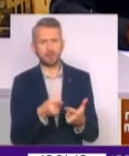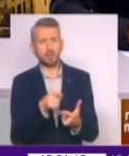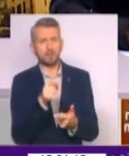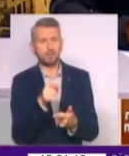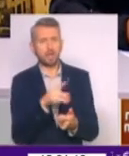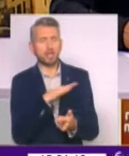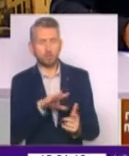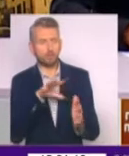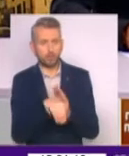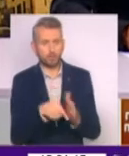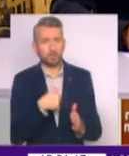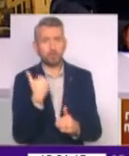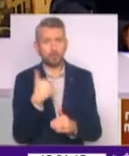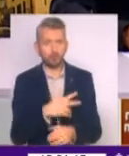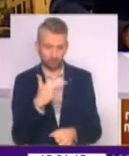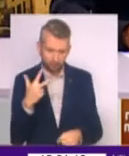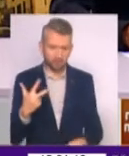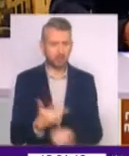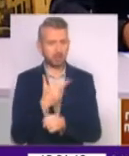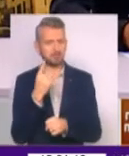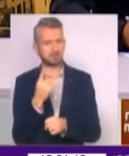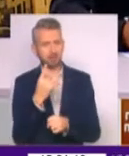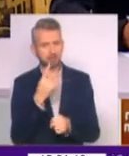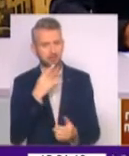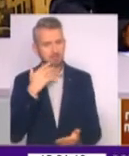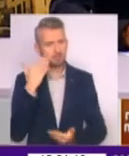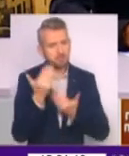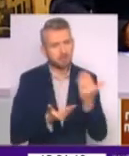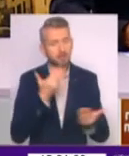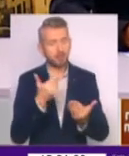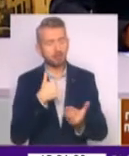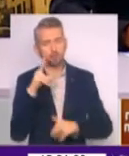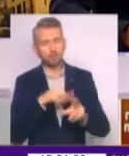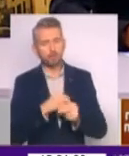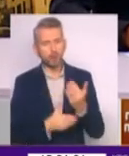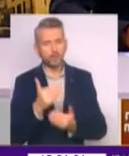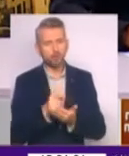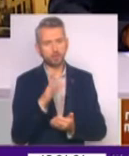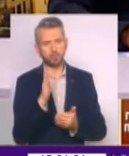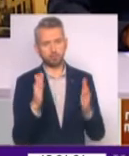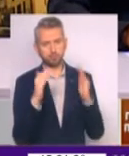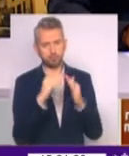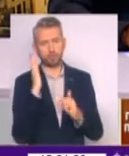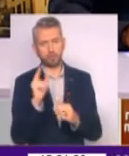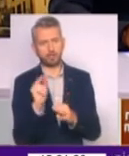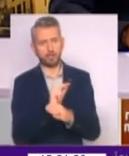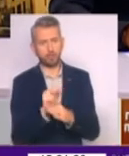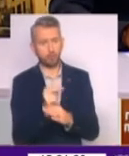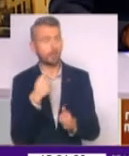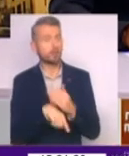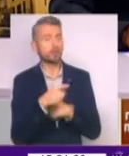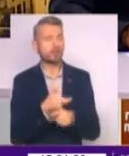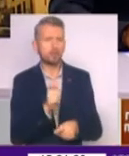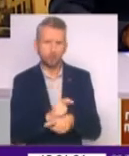були включені, ми вже по третьому колу пішли, і я сподіваюся, що нарешті цей будинок буде відремонтований, тому що там дуже